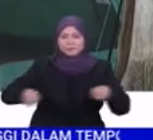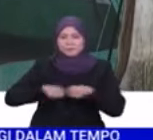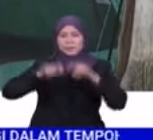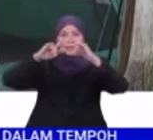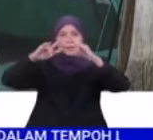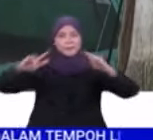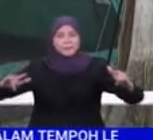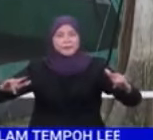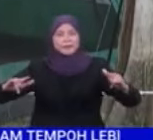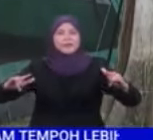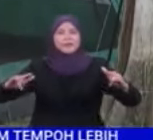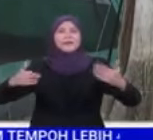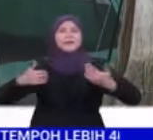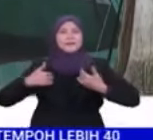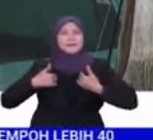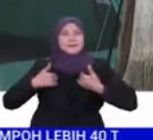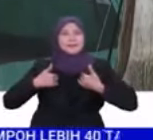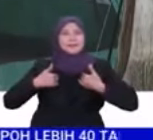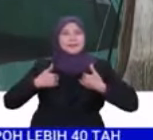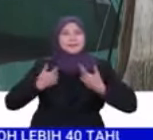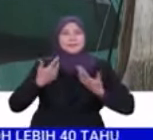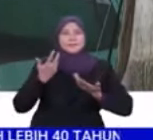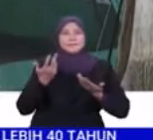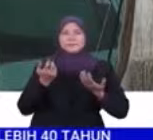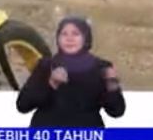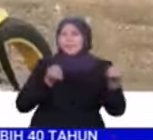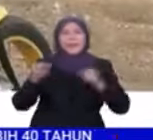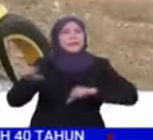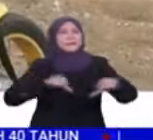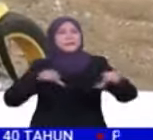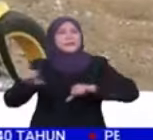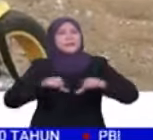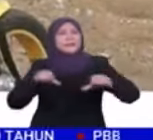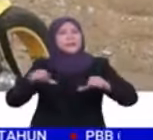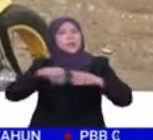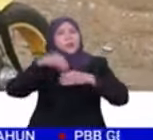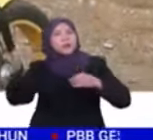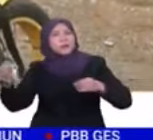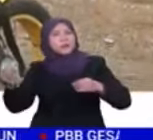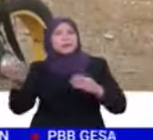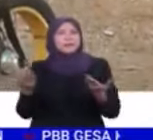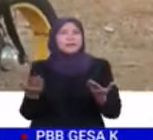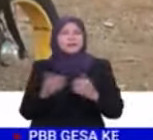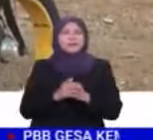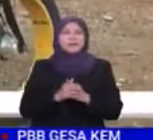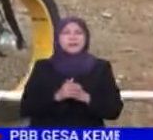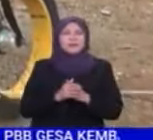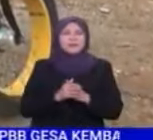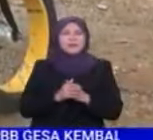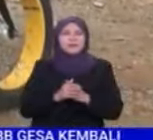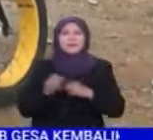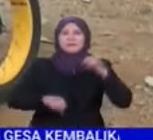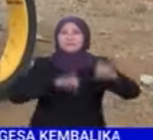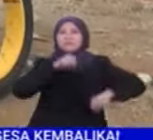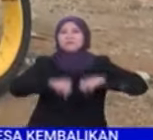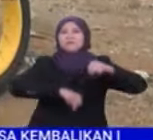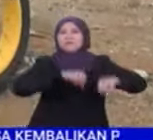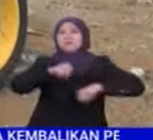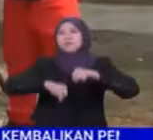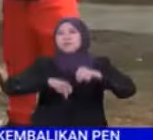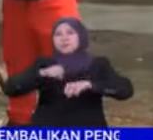itu kita akan ada banyak adventure aktiviti macam itu obstacle